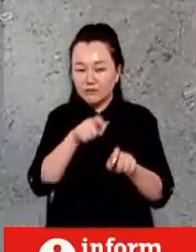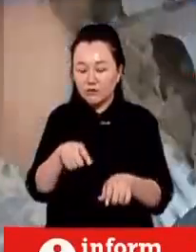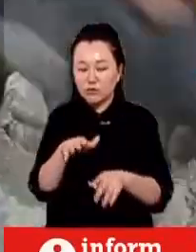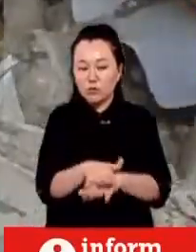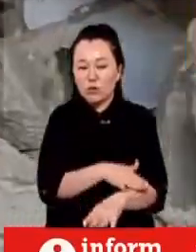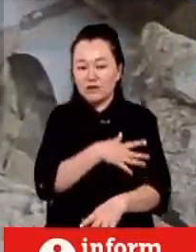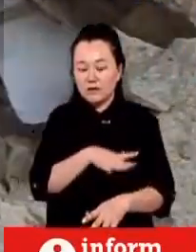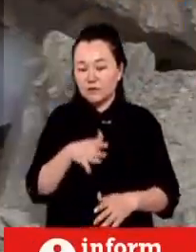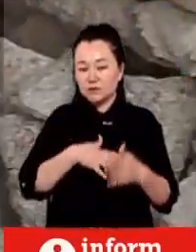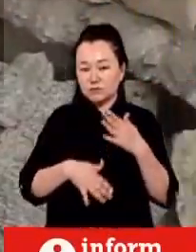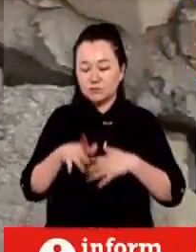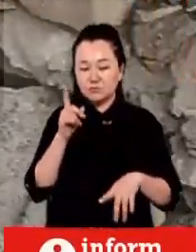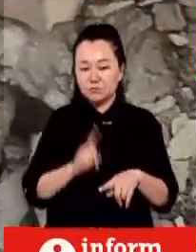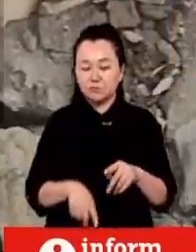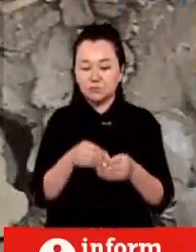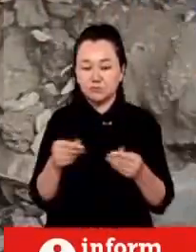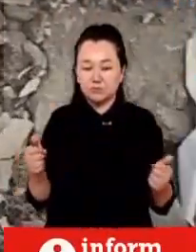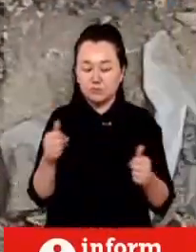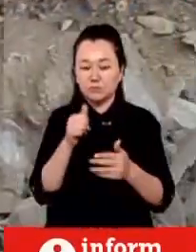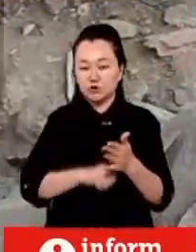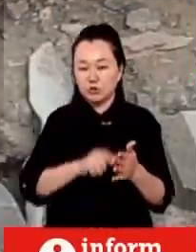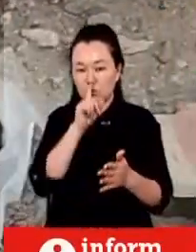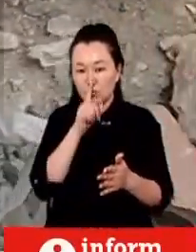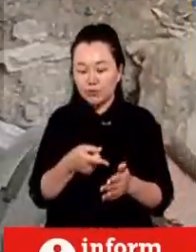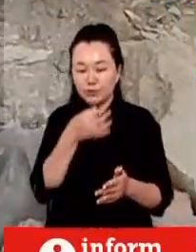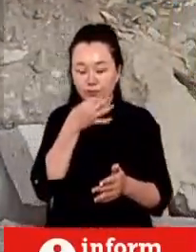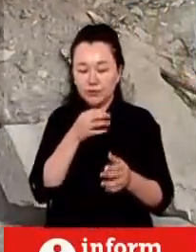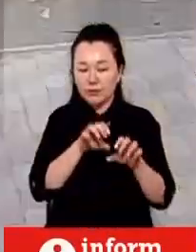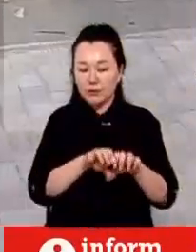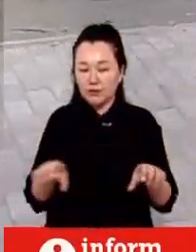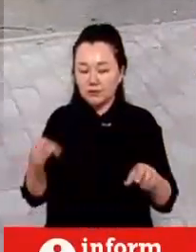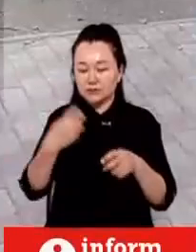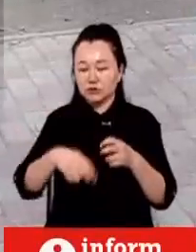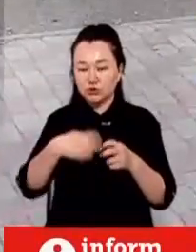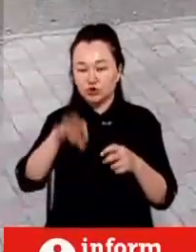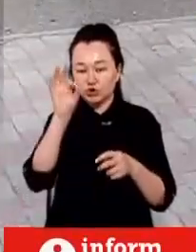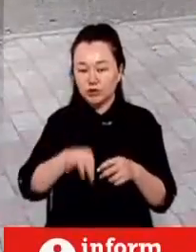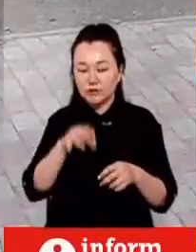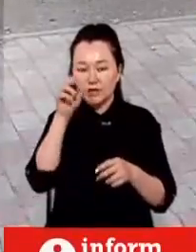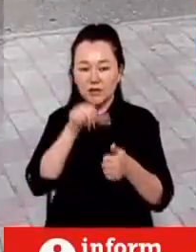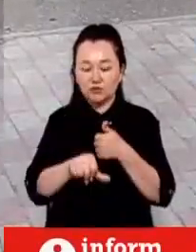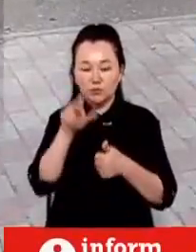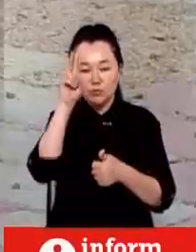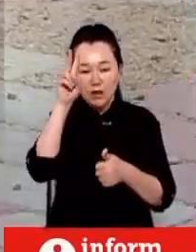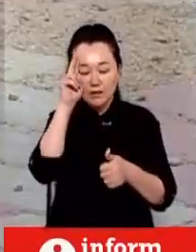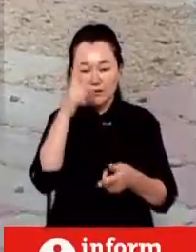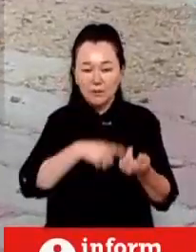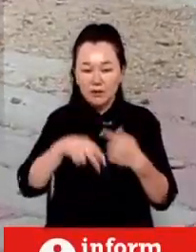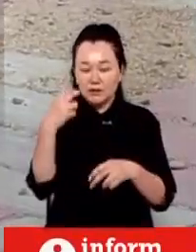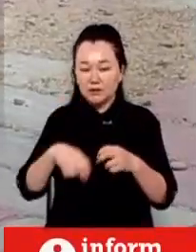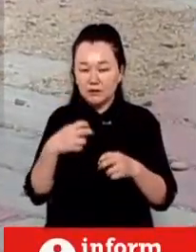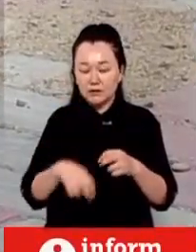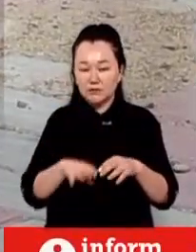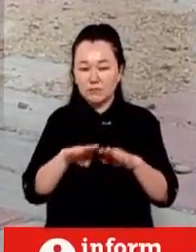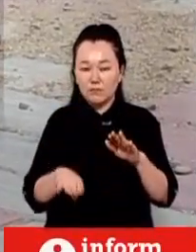ұзамай қуаныштары су сепкендей басылыпты. Себебі бір жылға толмай жатып құбырлардан ақау шықты дейді. Әсіресе кәріз су құбырларын қайта-қайта жарылып, жер